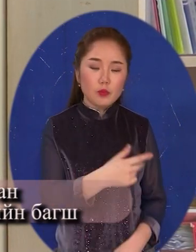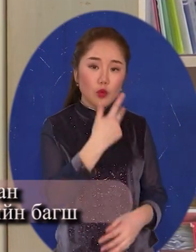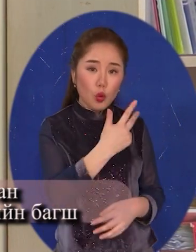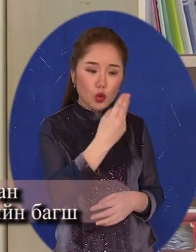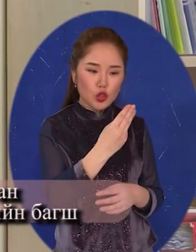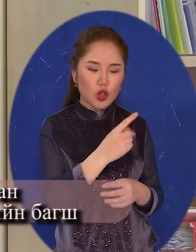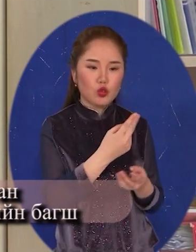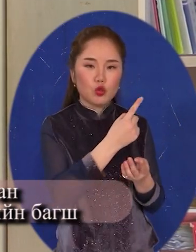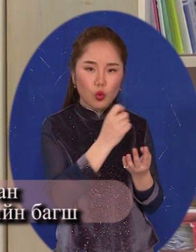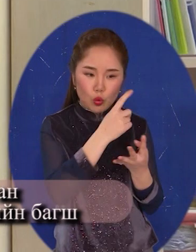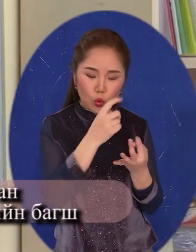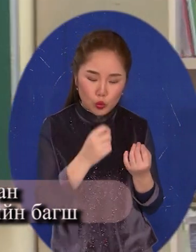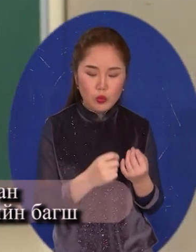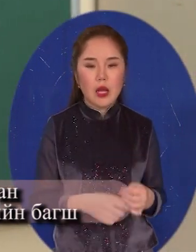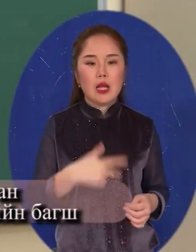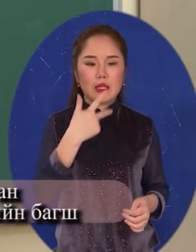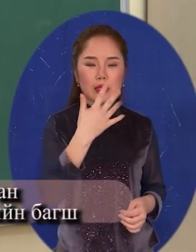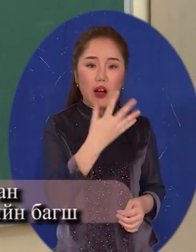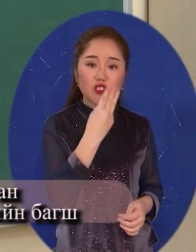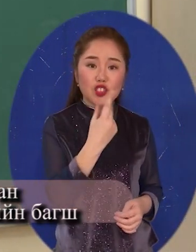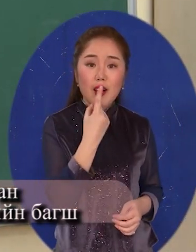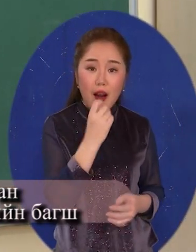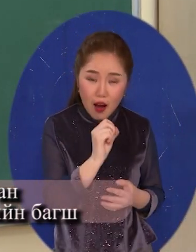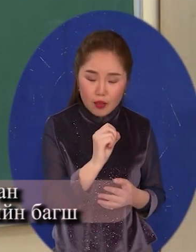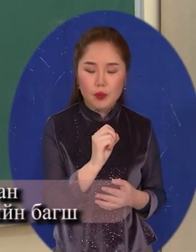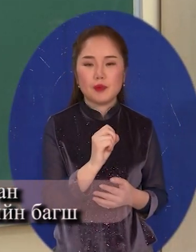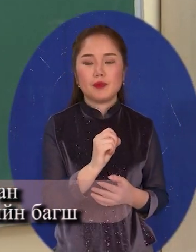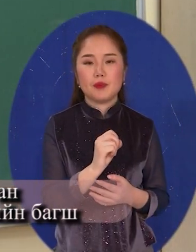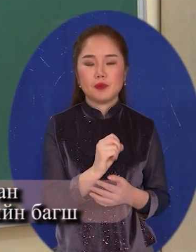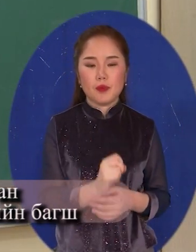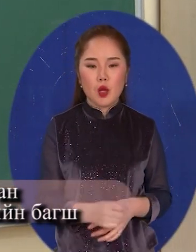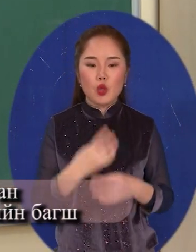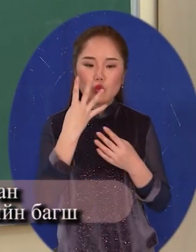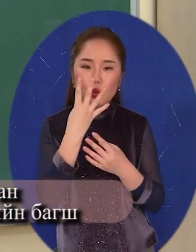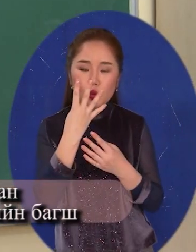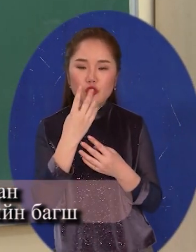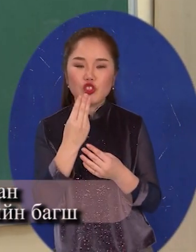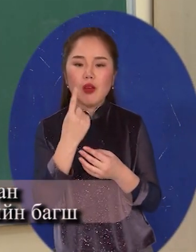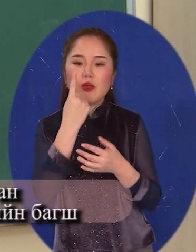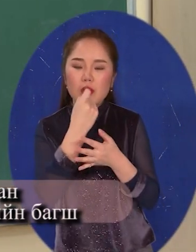Мұны басқадай тәсілмен қалай шығаруға болады? 300'дік, 5-10'дік,